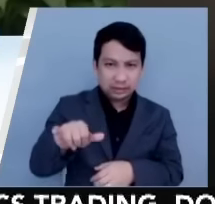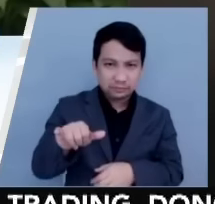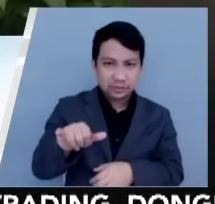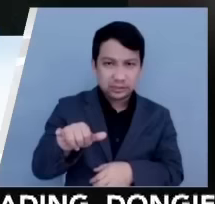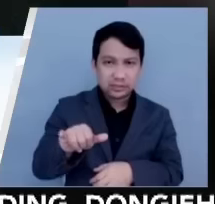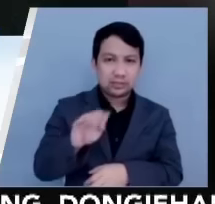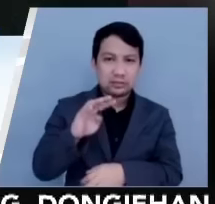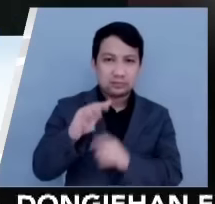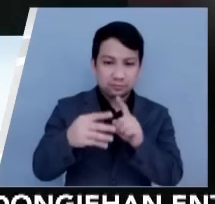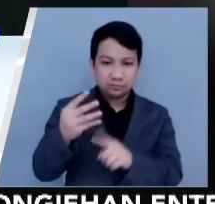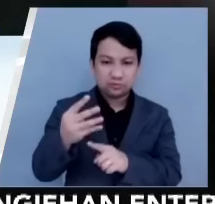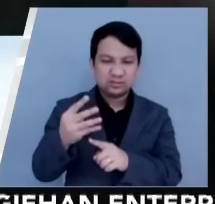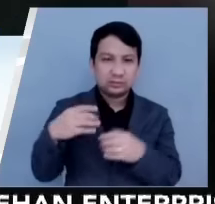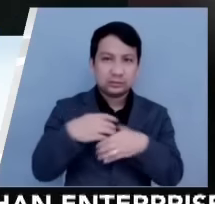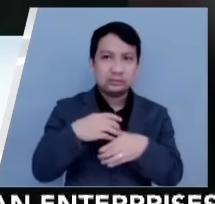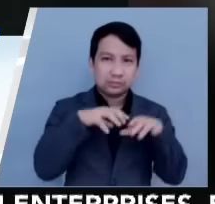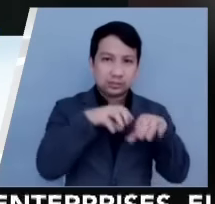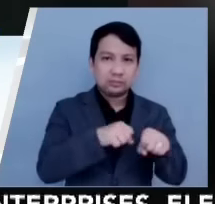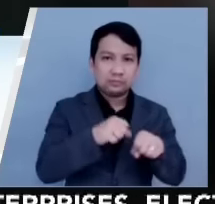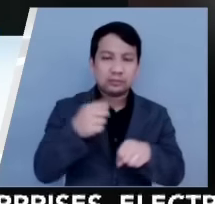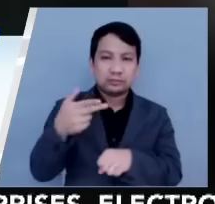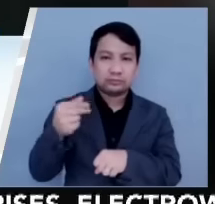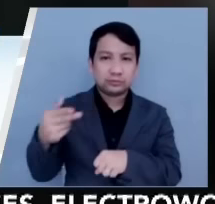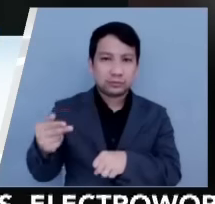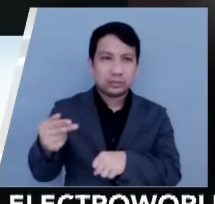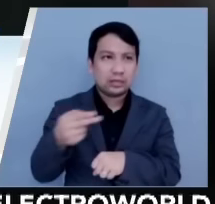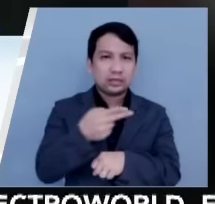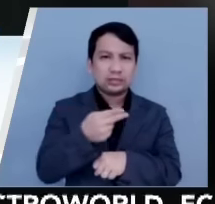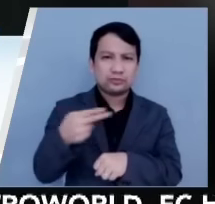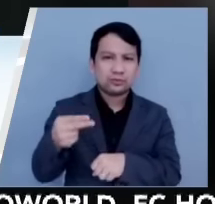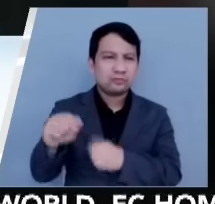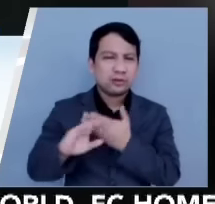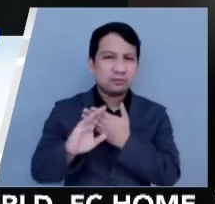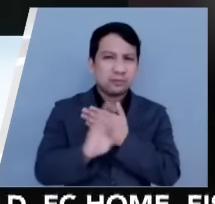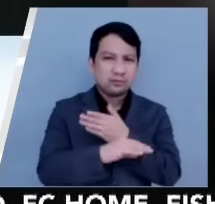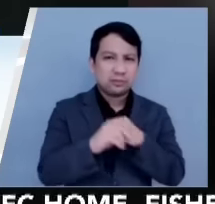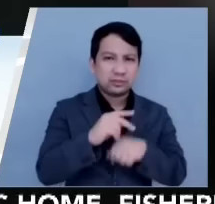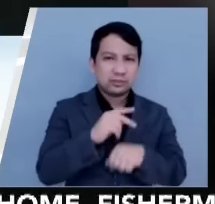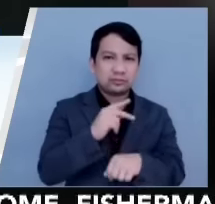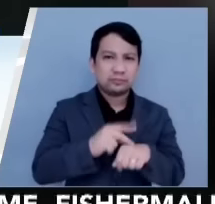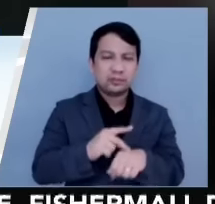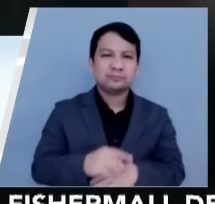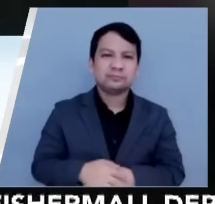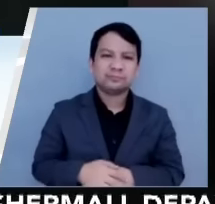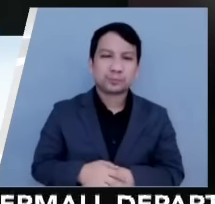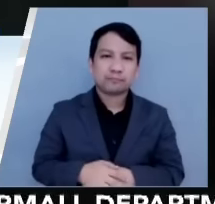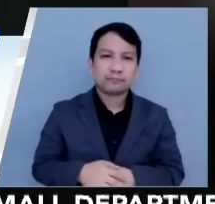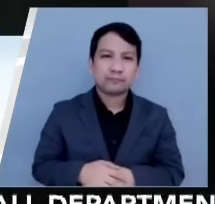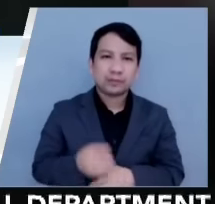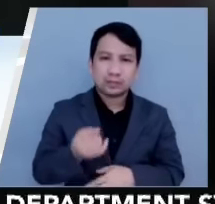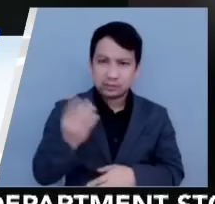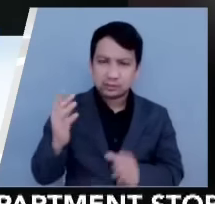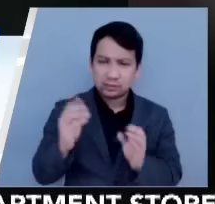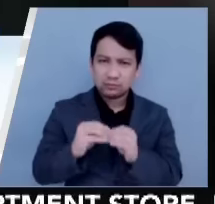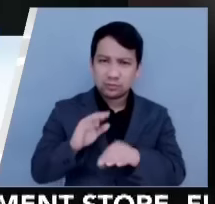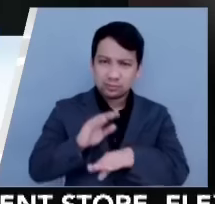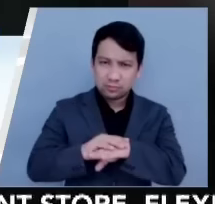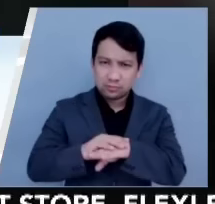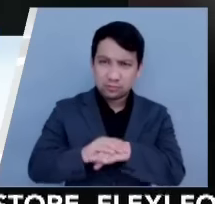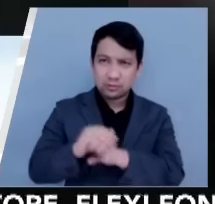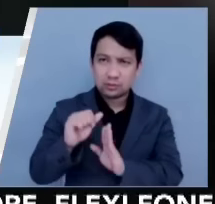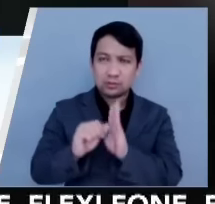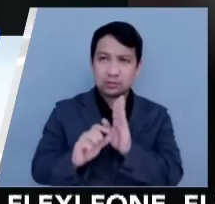hanggang sa maaresto siya sa Indonesia at pa-deport pabalik sa Pilipinas. Bukod kay Cassandra, ilang beses ding binalaan ng kanyang abogado na si Attorney